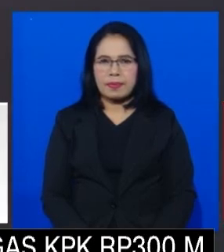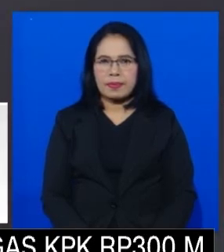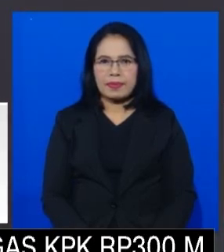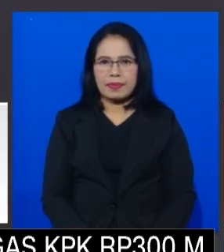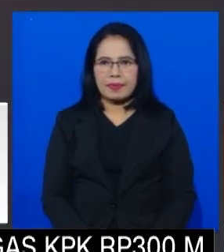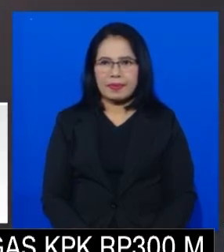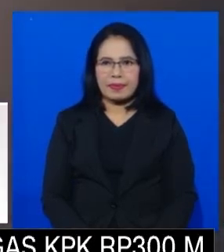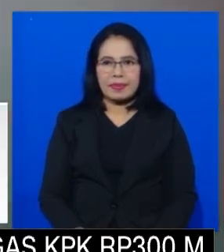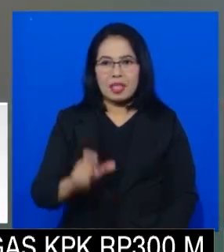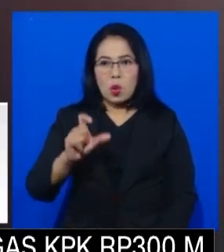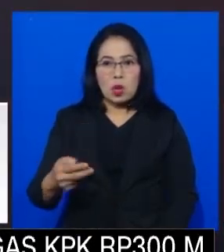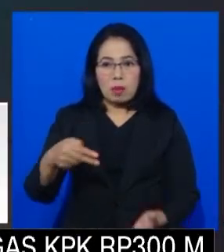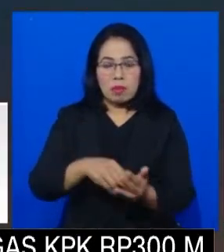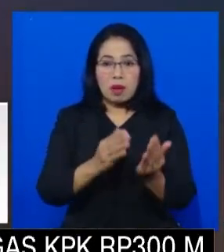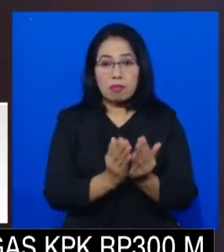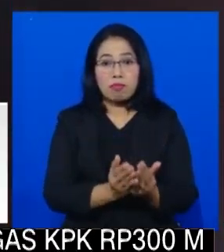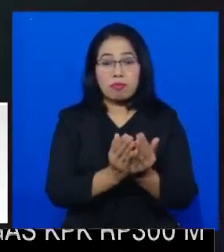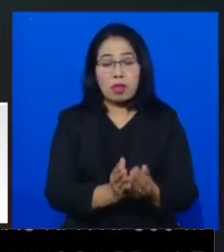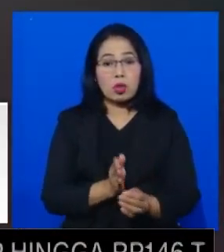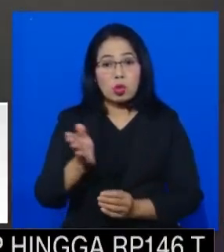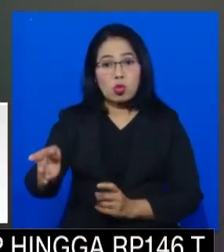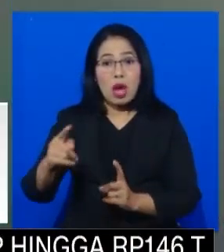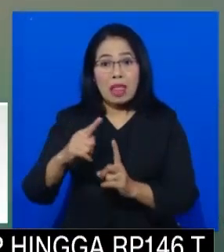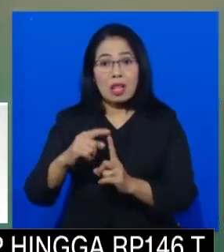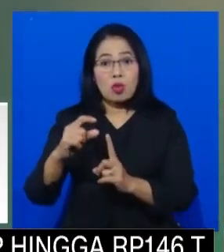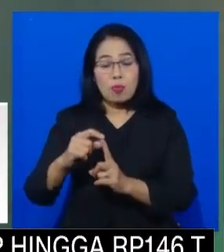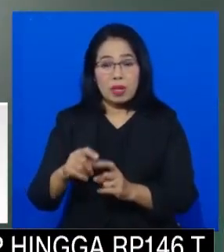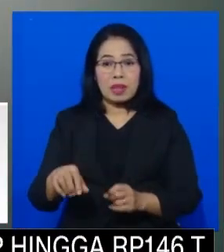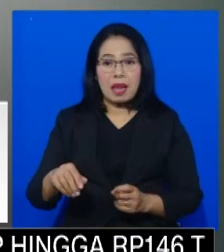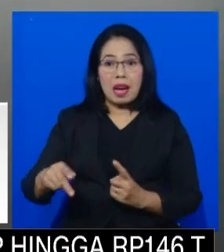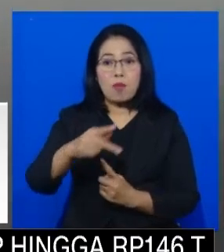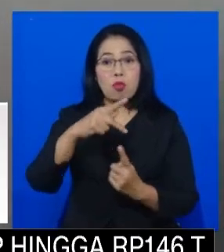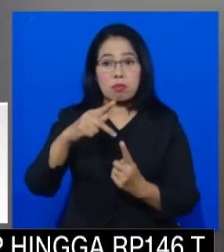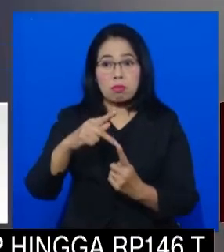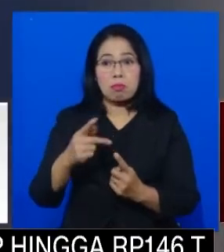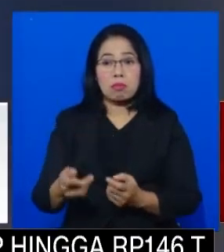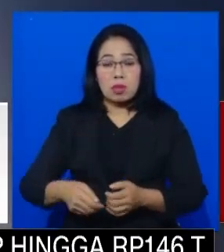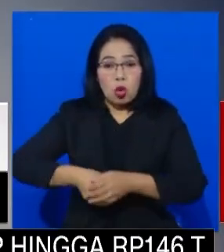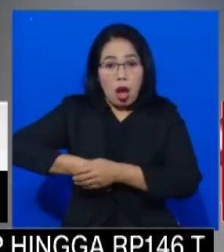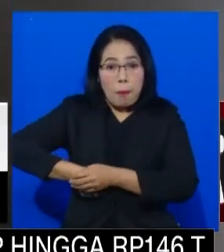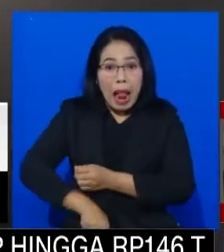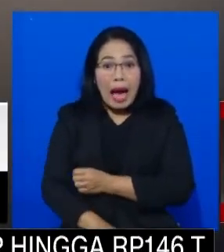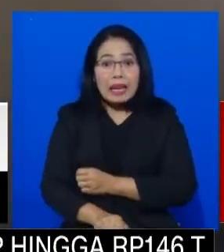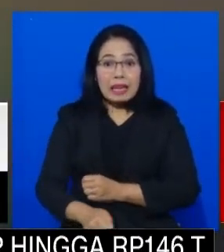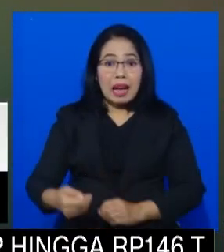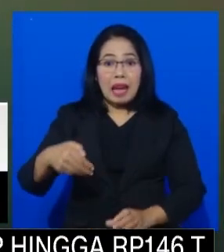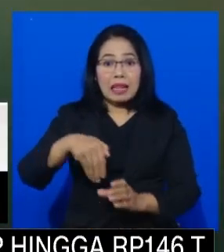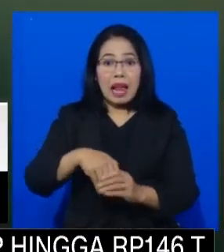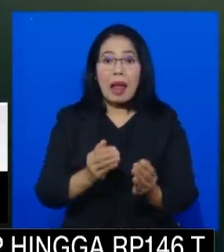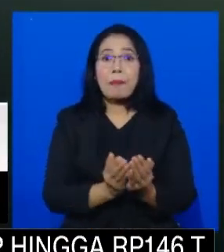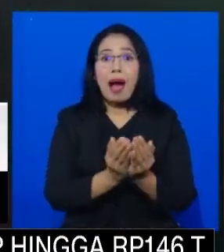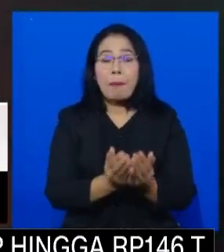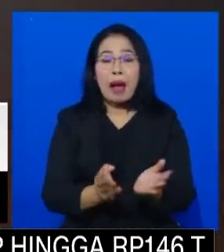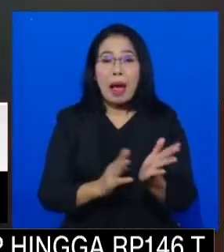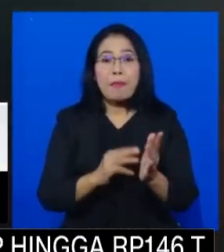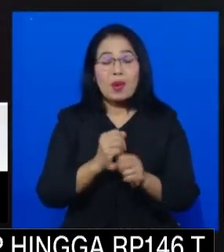Seorang penumpang kapal feri dari Anambas tujuan Tanjung Pinang, Kepulauan Riau, juga melahirkan di dalam kapal pada Minggu pagi. Dalam video